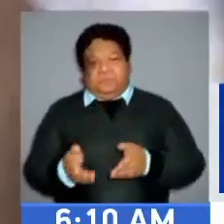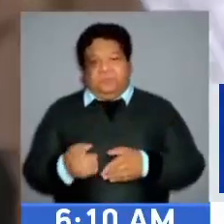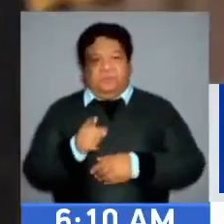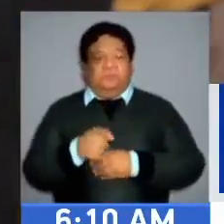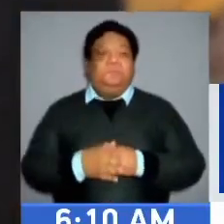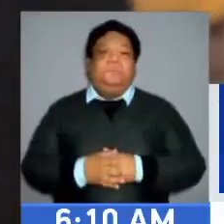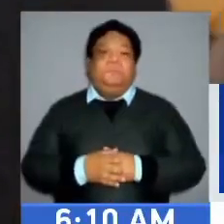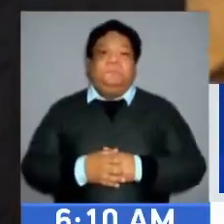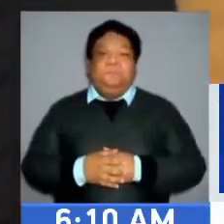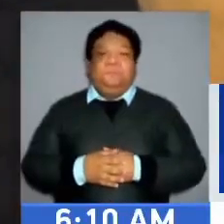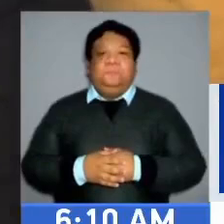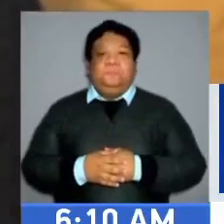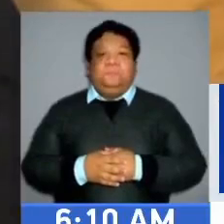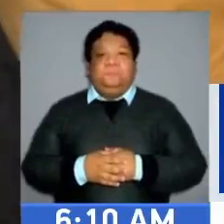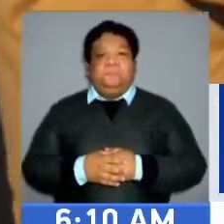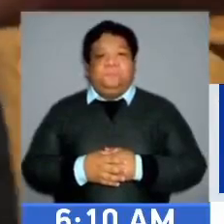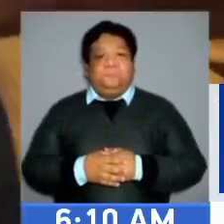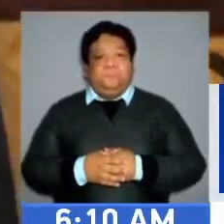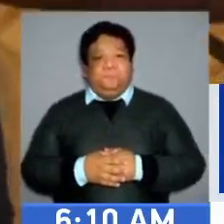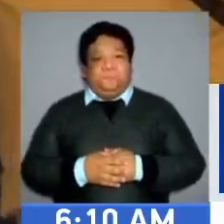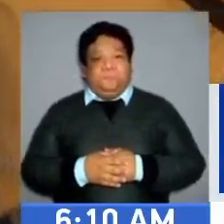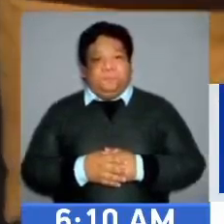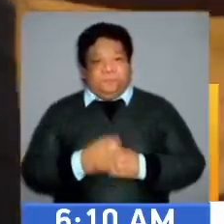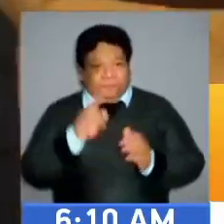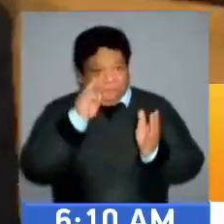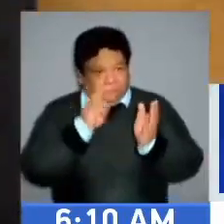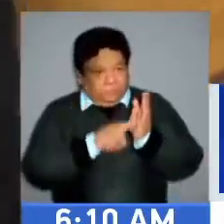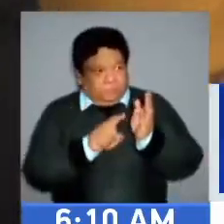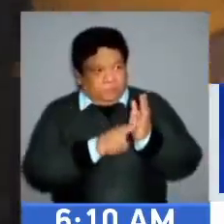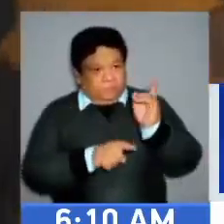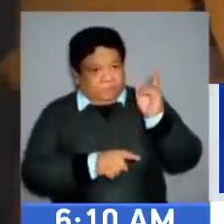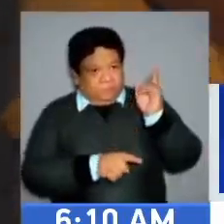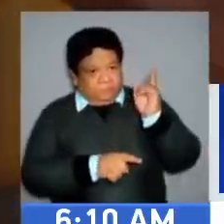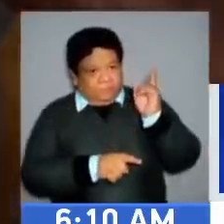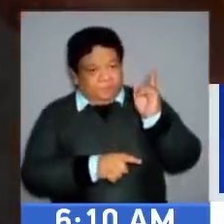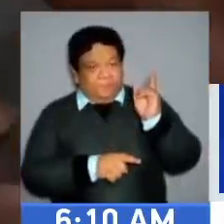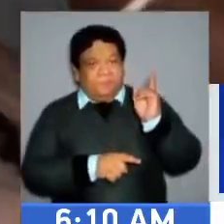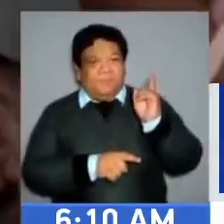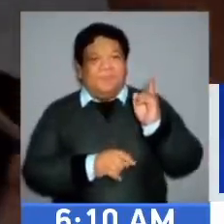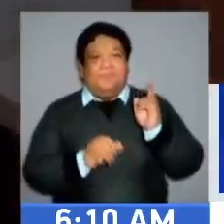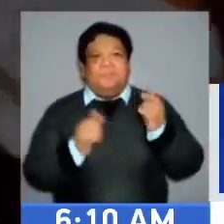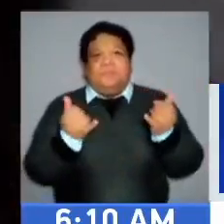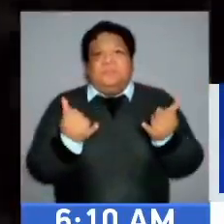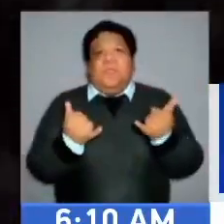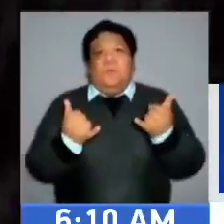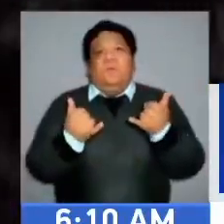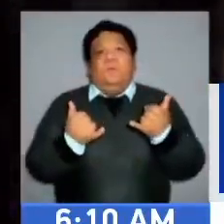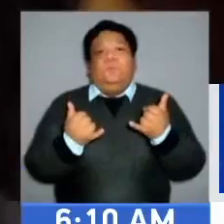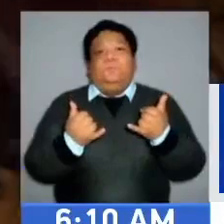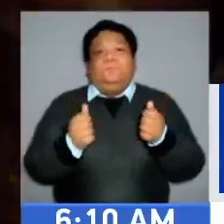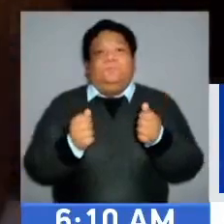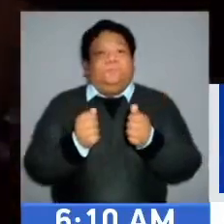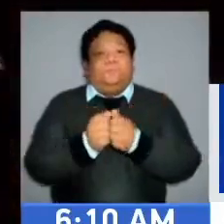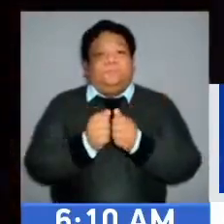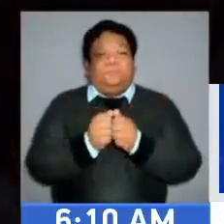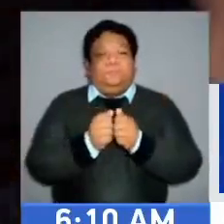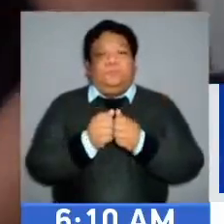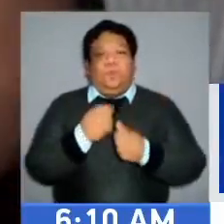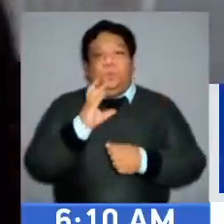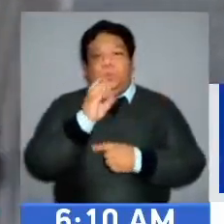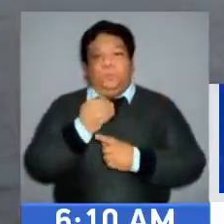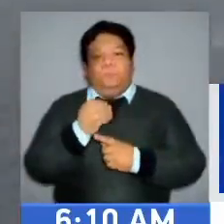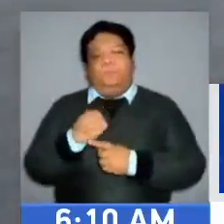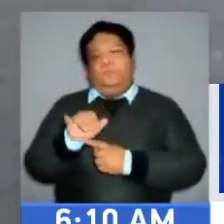Ayan, ni-inspeksyon. Kasama rin po natin ngayong umaga si Yuri Navera mula po